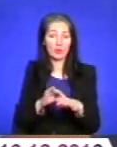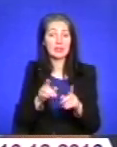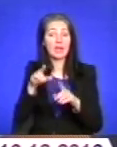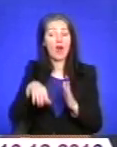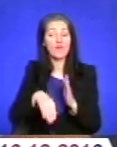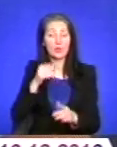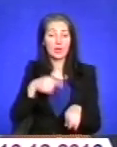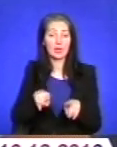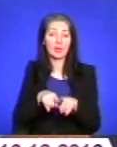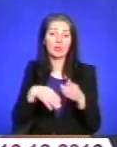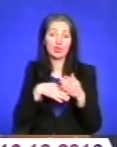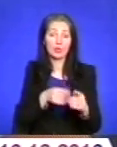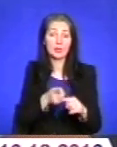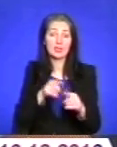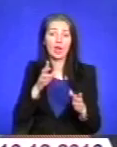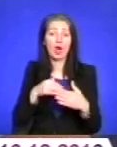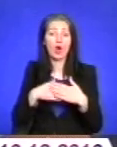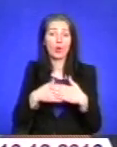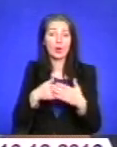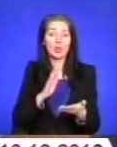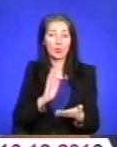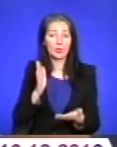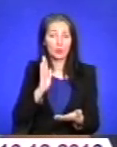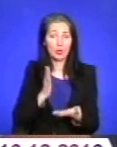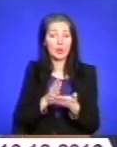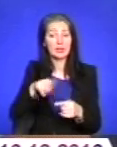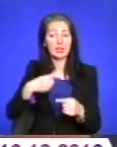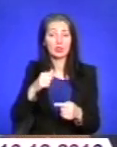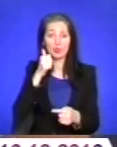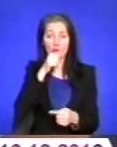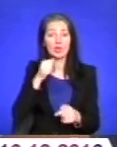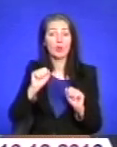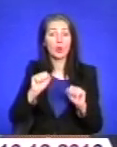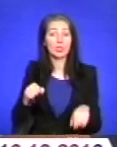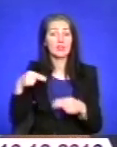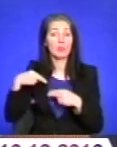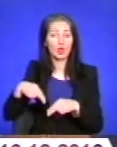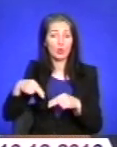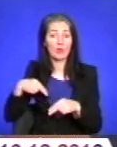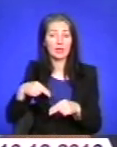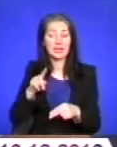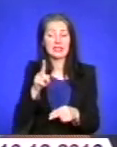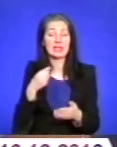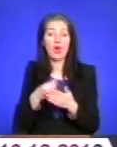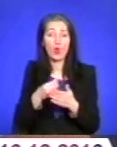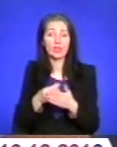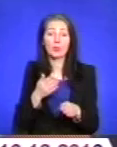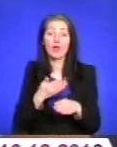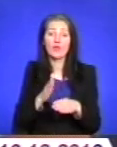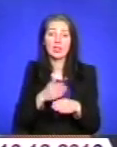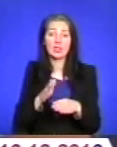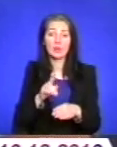чином ці громади будуть мати знову ж таки на наступний рік можливість працювати з коштами, виділеними